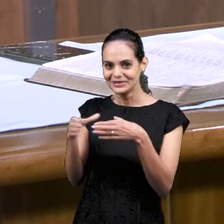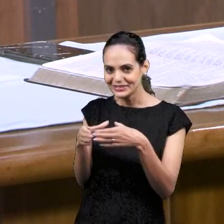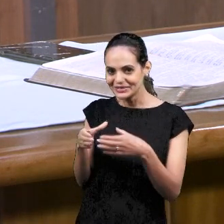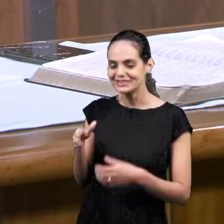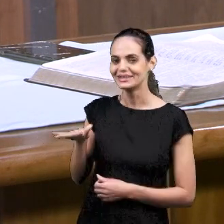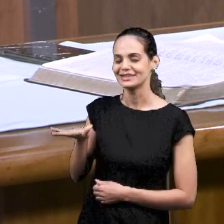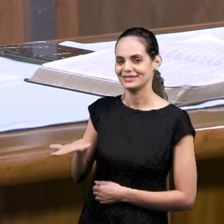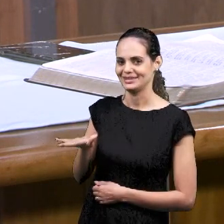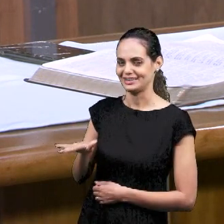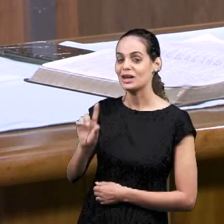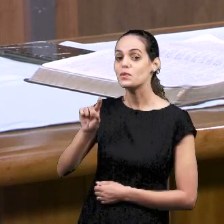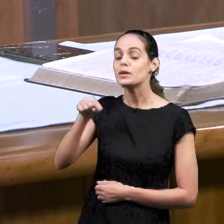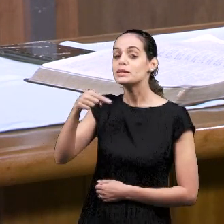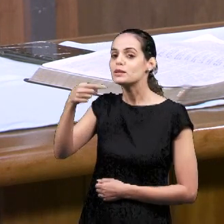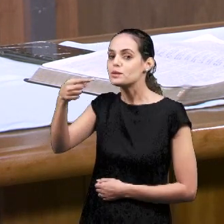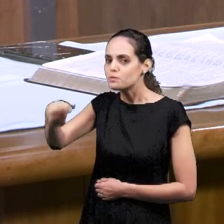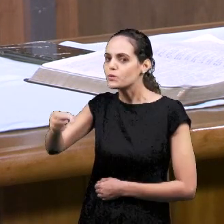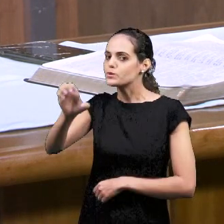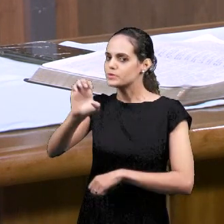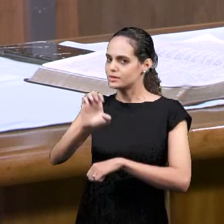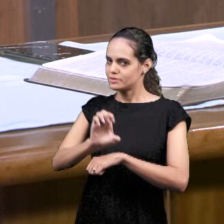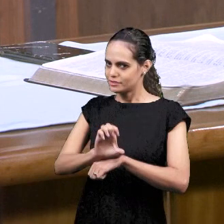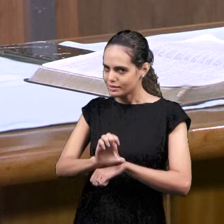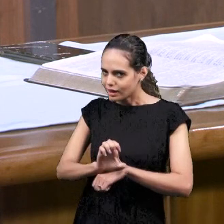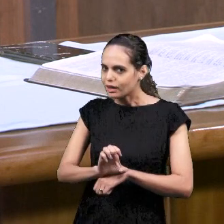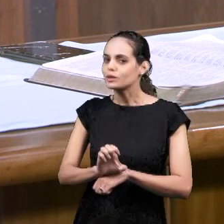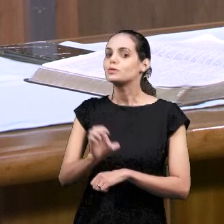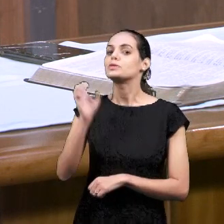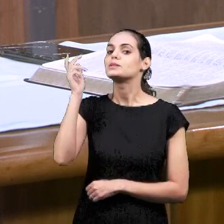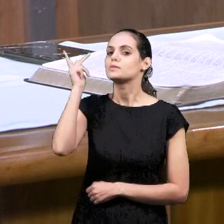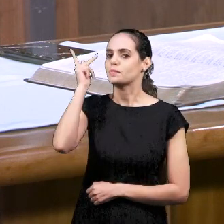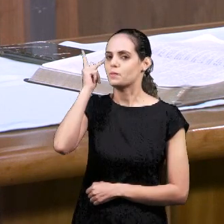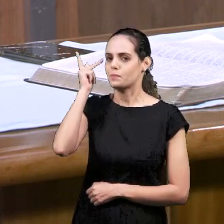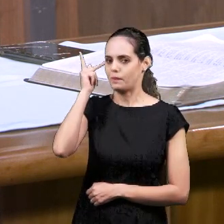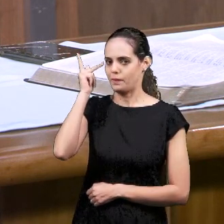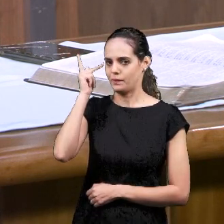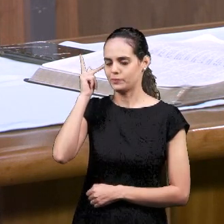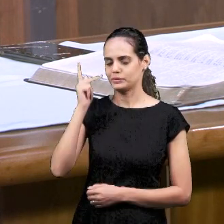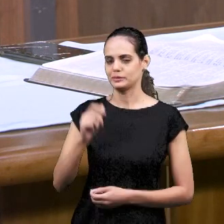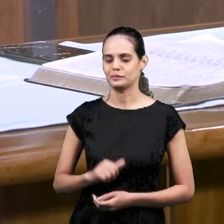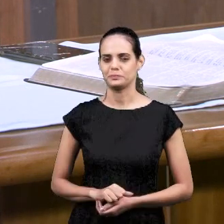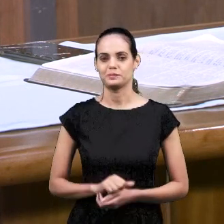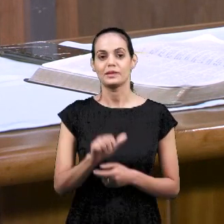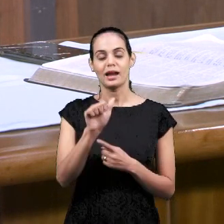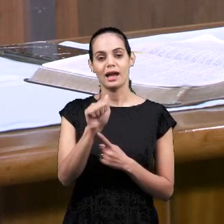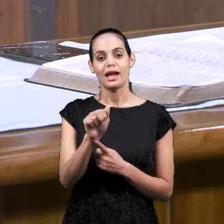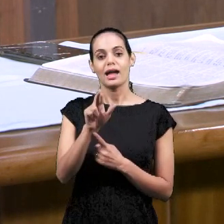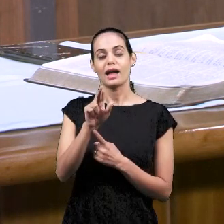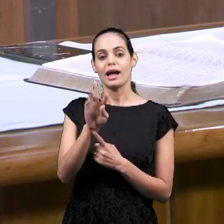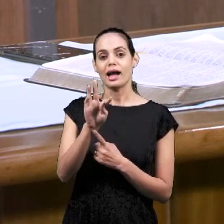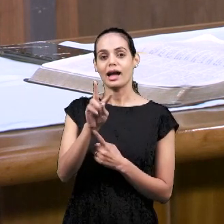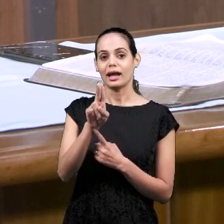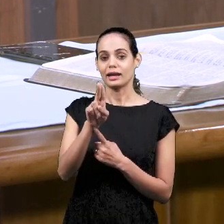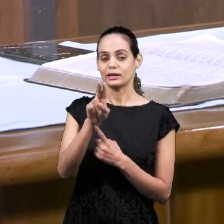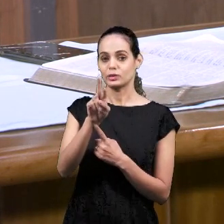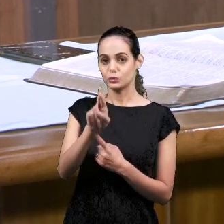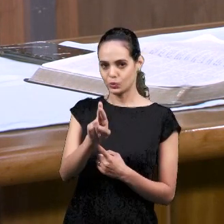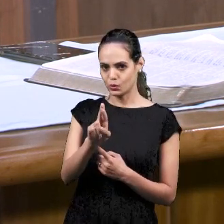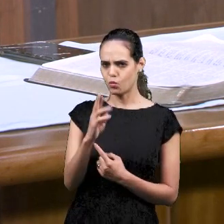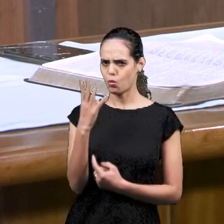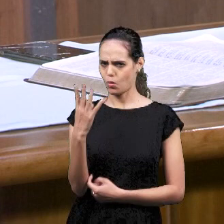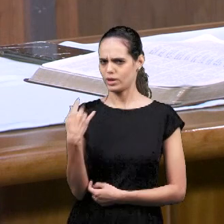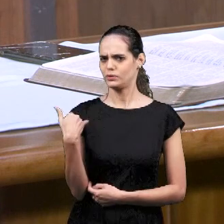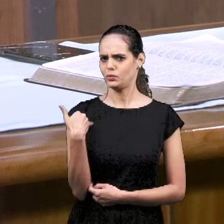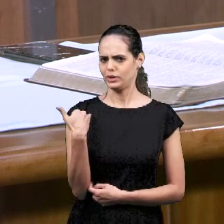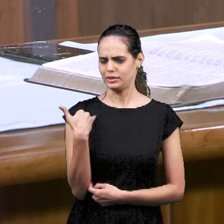Ce groupe d'intermédiaires va donner la première réponse et ensuite on passe à l'État de São Paulo où Arthur Samuel, c'est